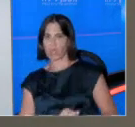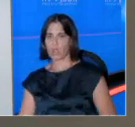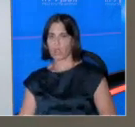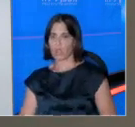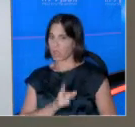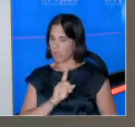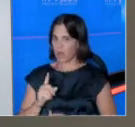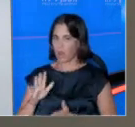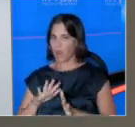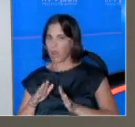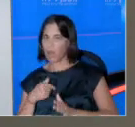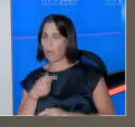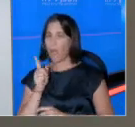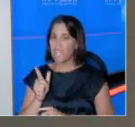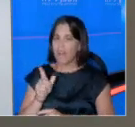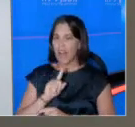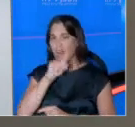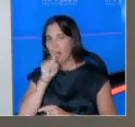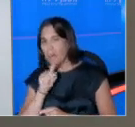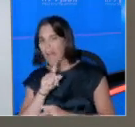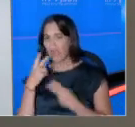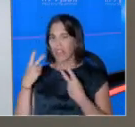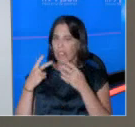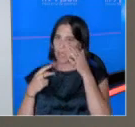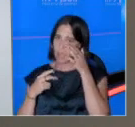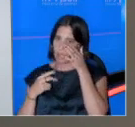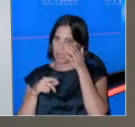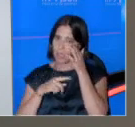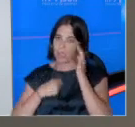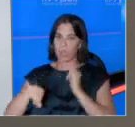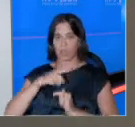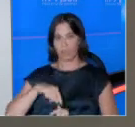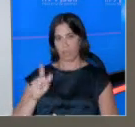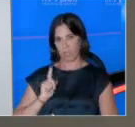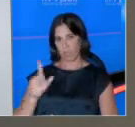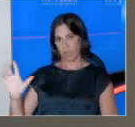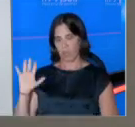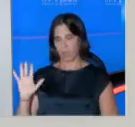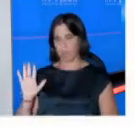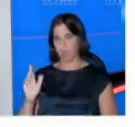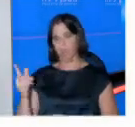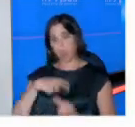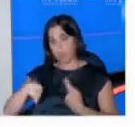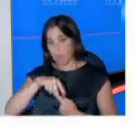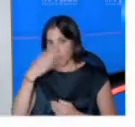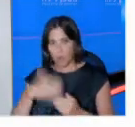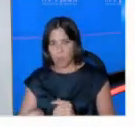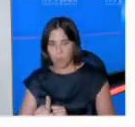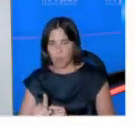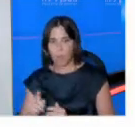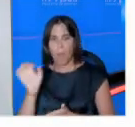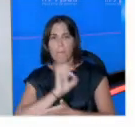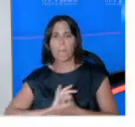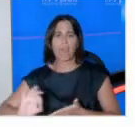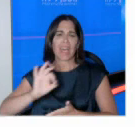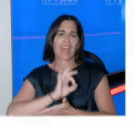ללא כחל וסרק, בלי אבל, אולי או כדאי. אנחנו מחכים. אך כמובן הספינים לא תמו.